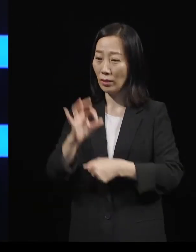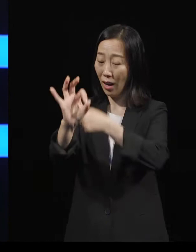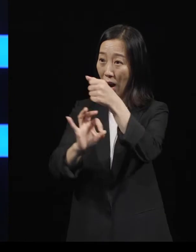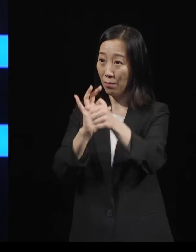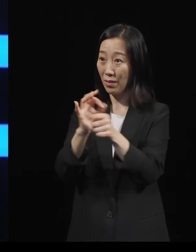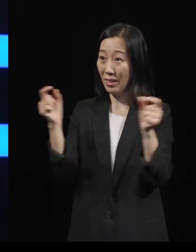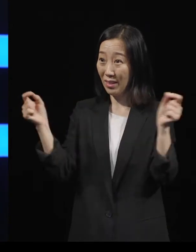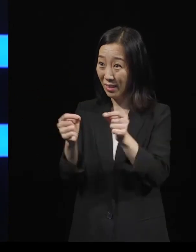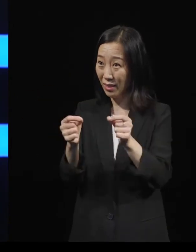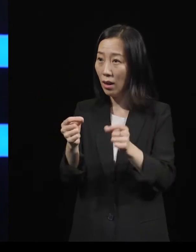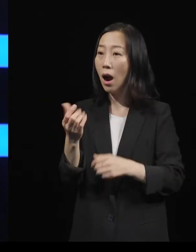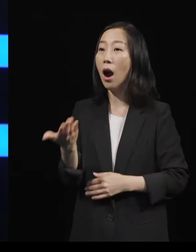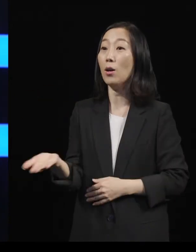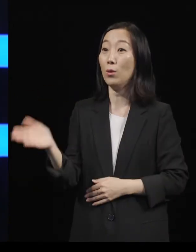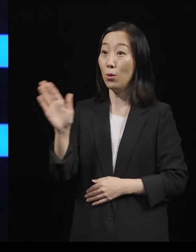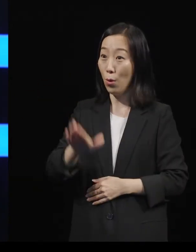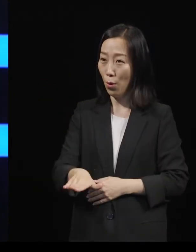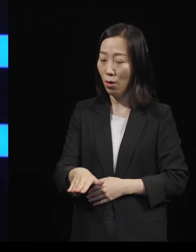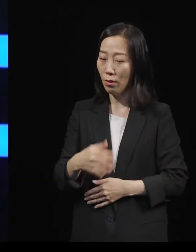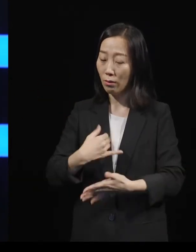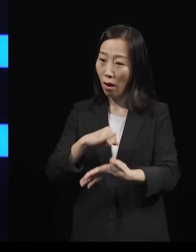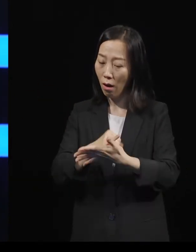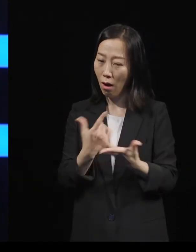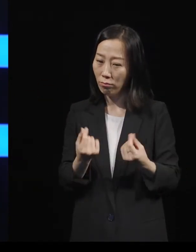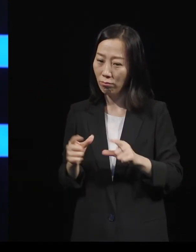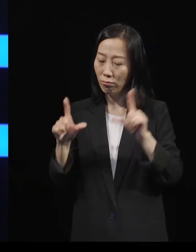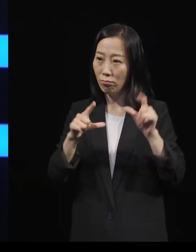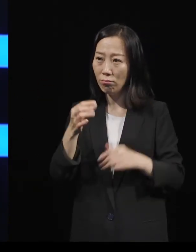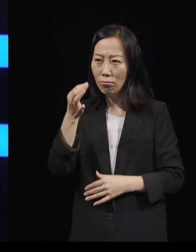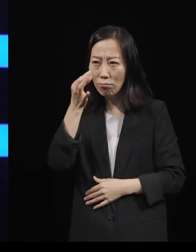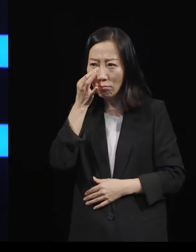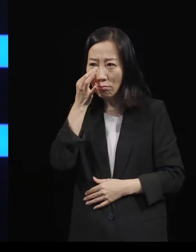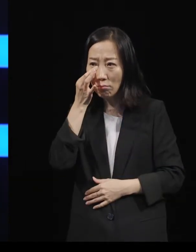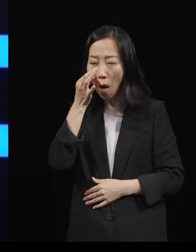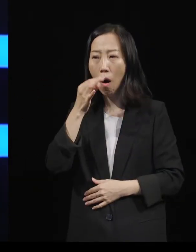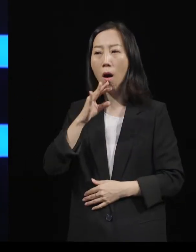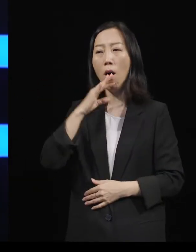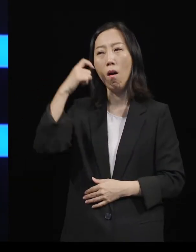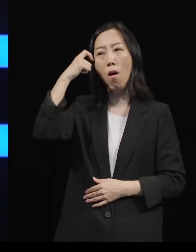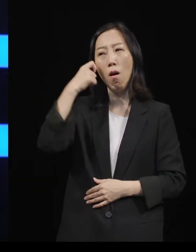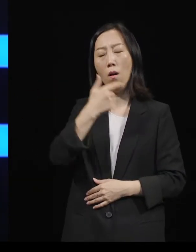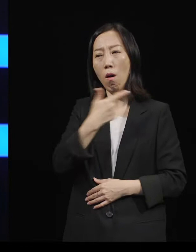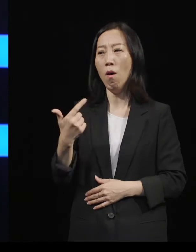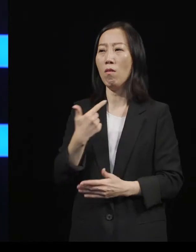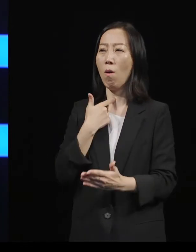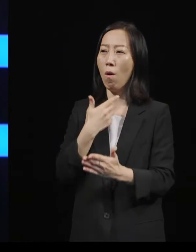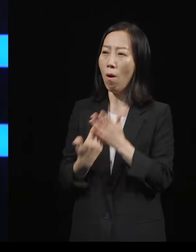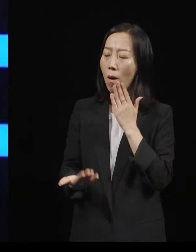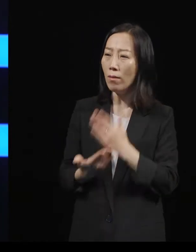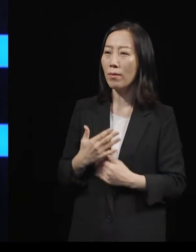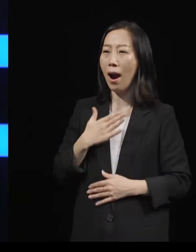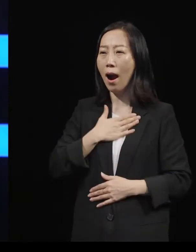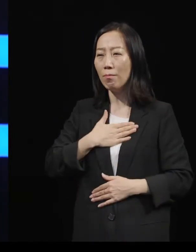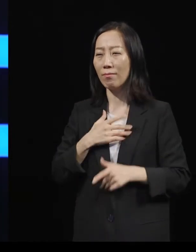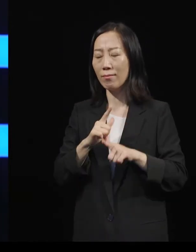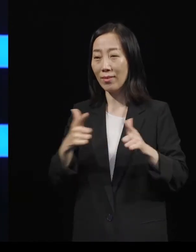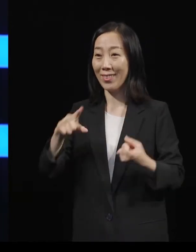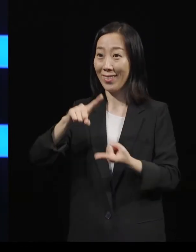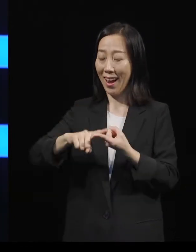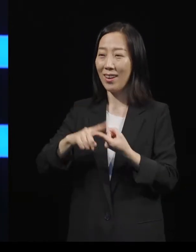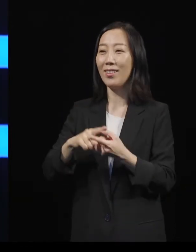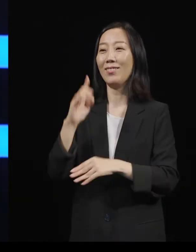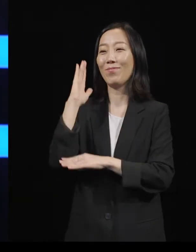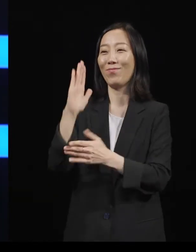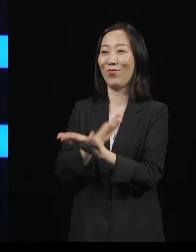짧다면 짧은 시간일 수 있겠지만 제가 아이와 함께 지내오면서 겪어왔던 경험들, 느껴왔던 감정들을 함께